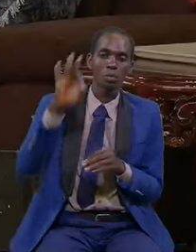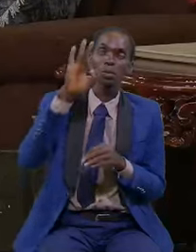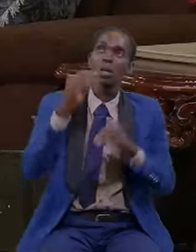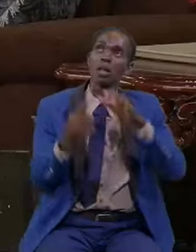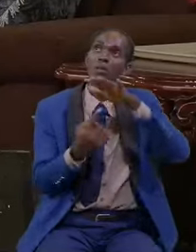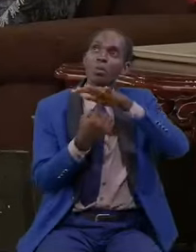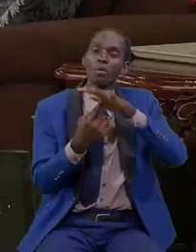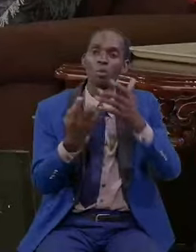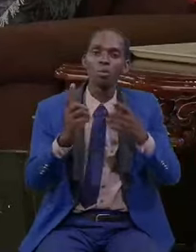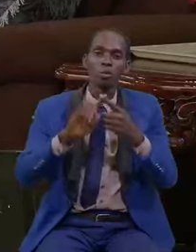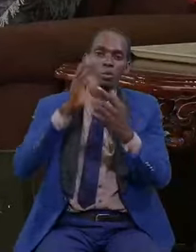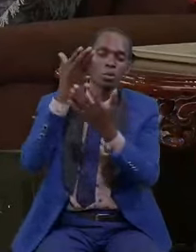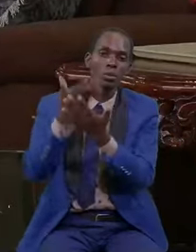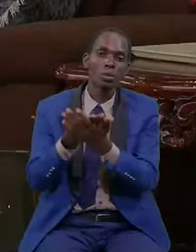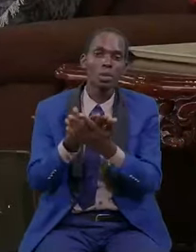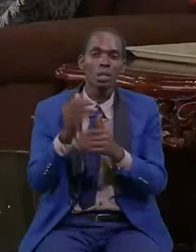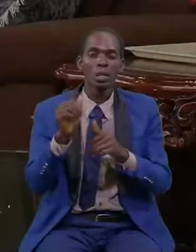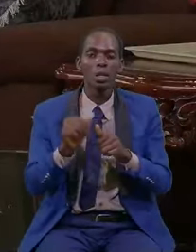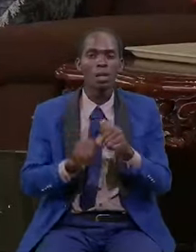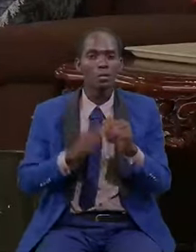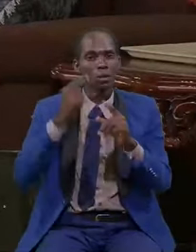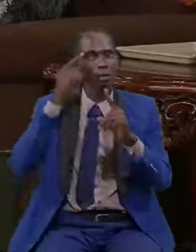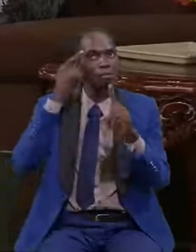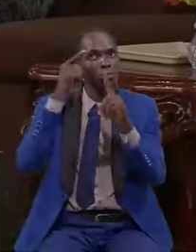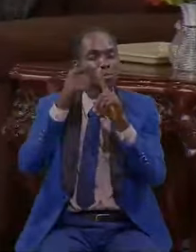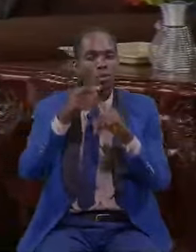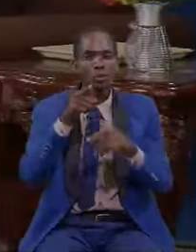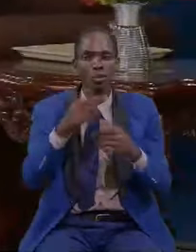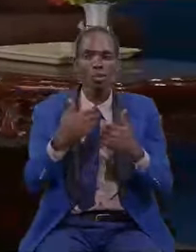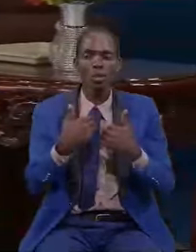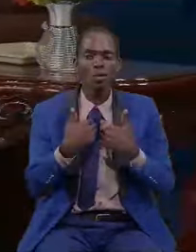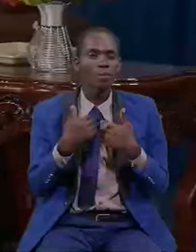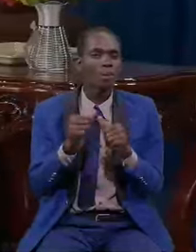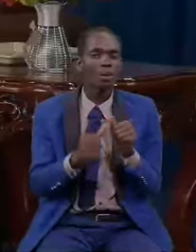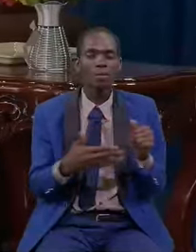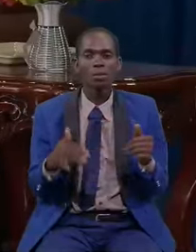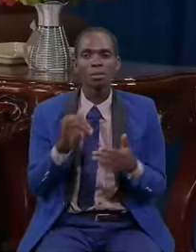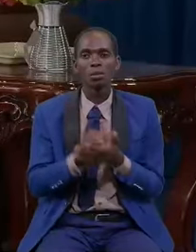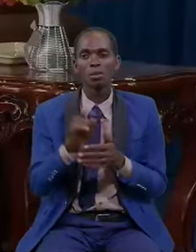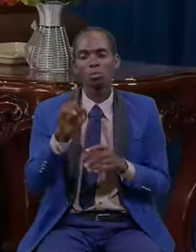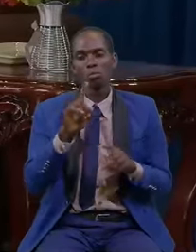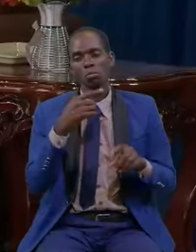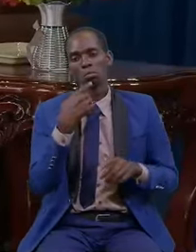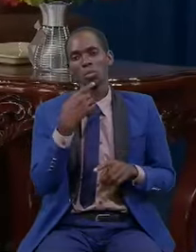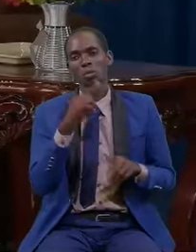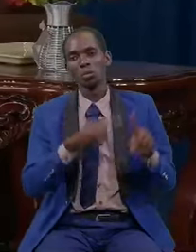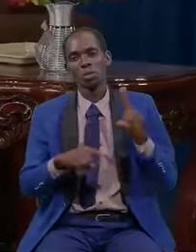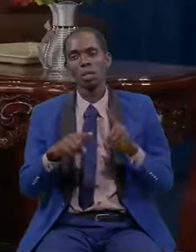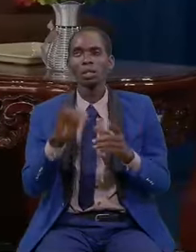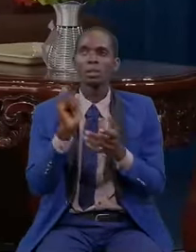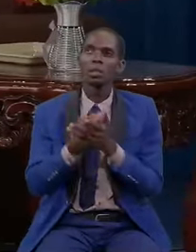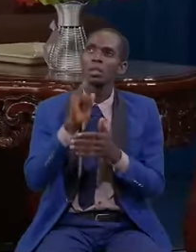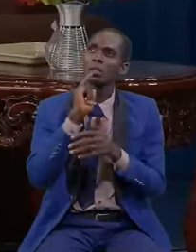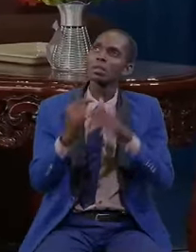que vous voulez atteindre, tout but que vous voulez atteindre, toute chose que vous